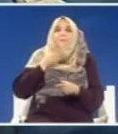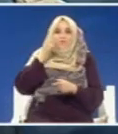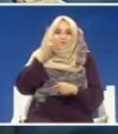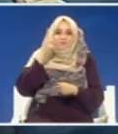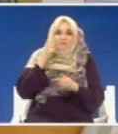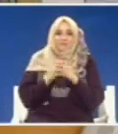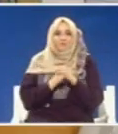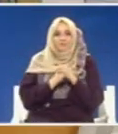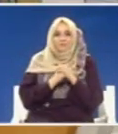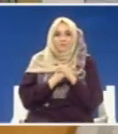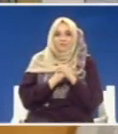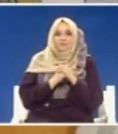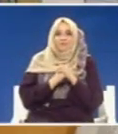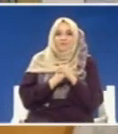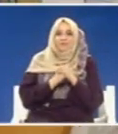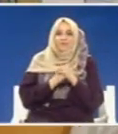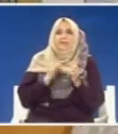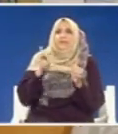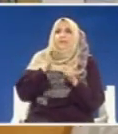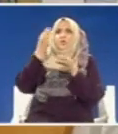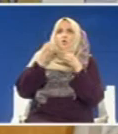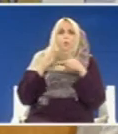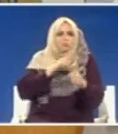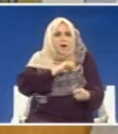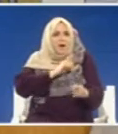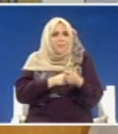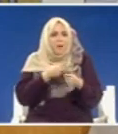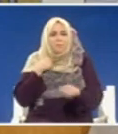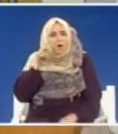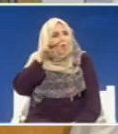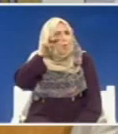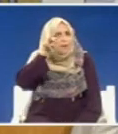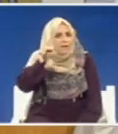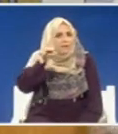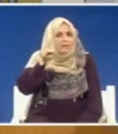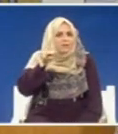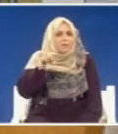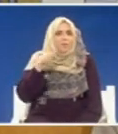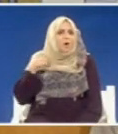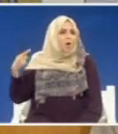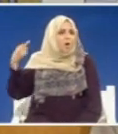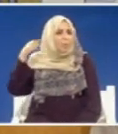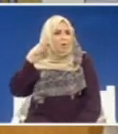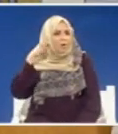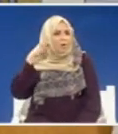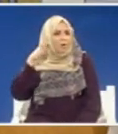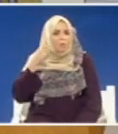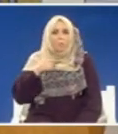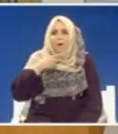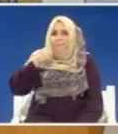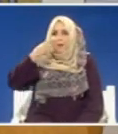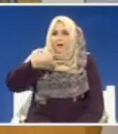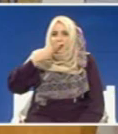الله. من الذي أعطاني القدرة على أن أنظر، على أن أسمع، على أن